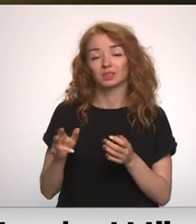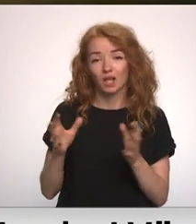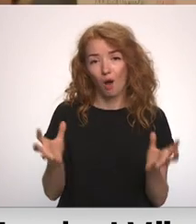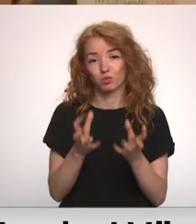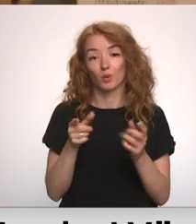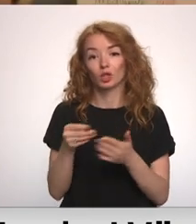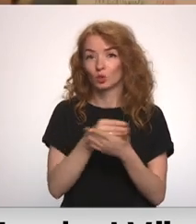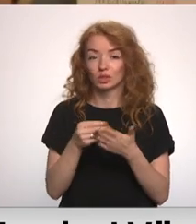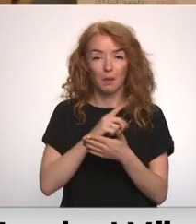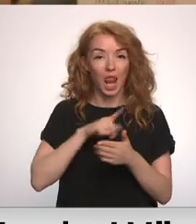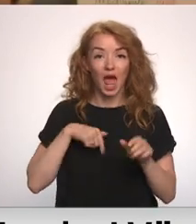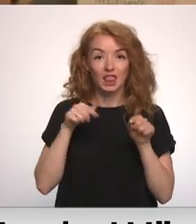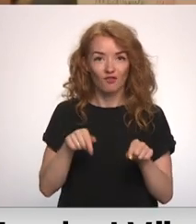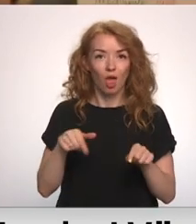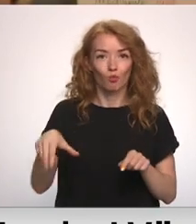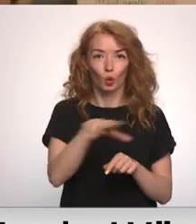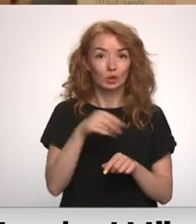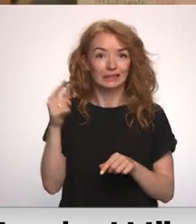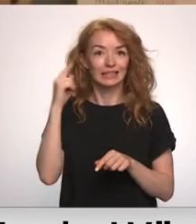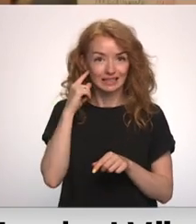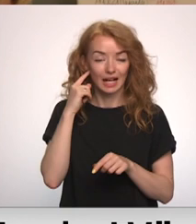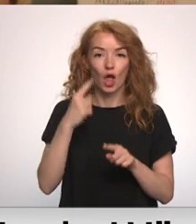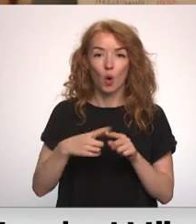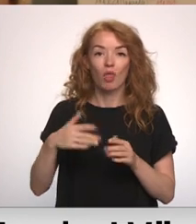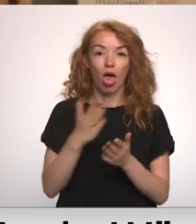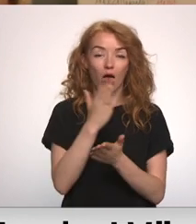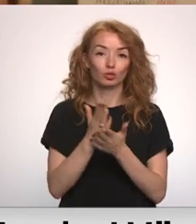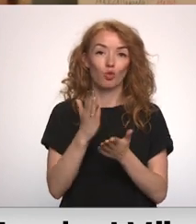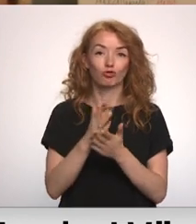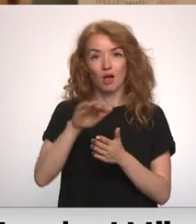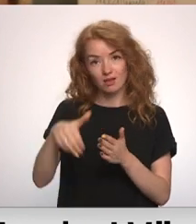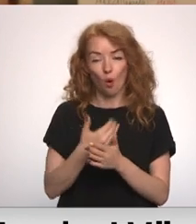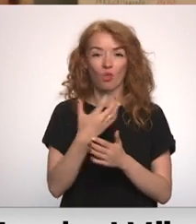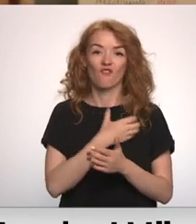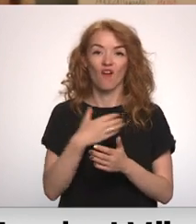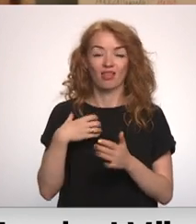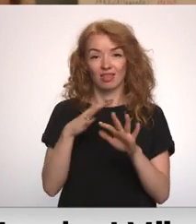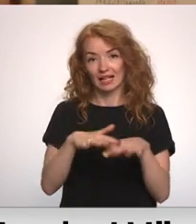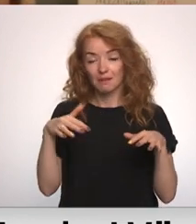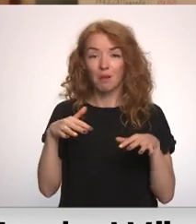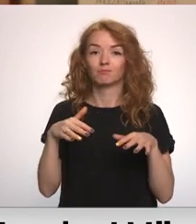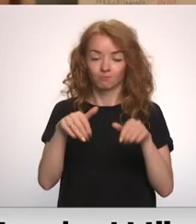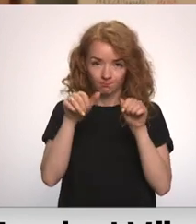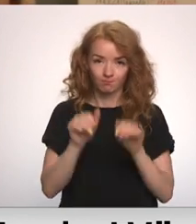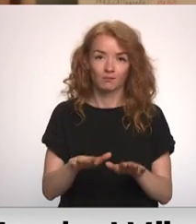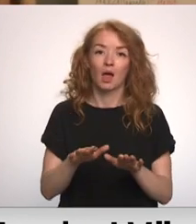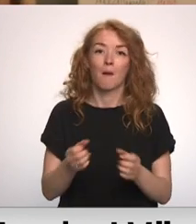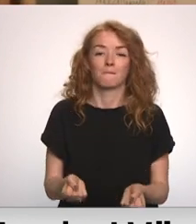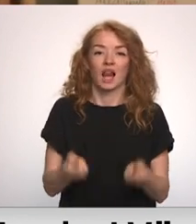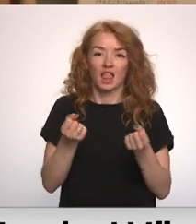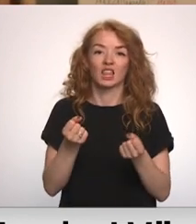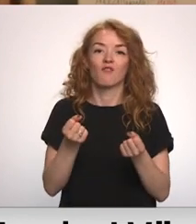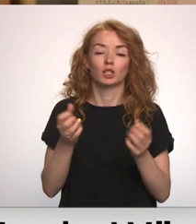Tas nozīmē, ka Latvijā mūs ir sadzirdējuši, un mēs ceram, ka esošā valdība vai nākošā pieņems paliatīvās aprūpas